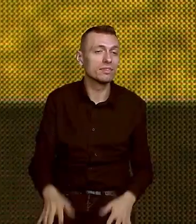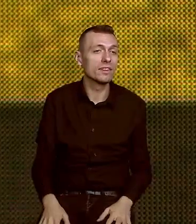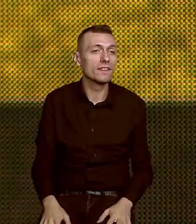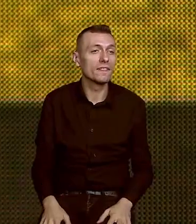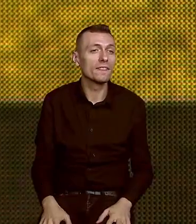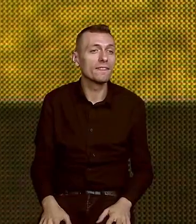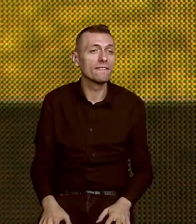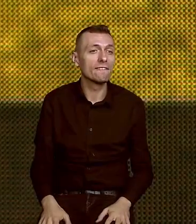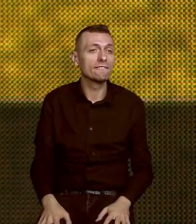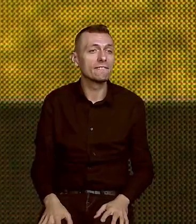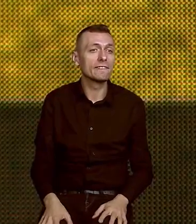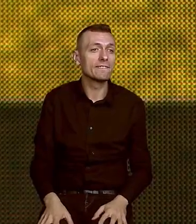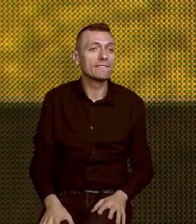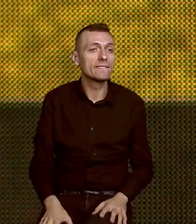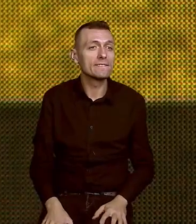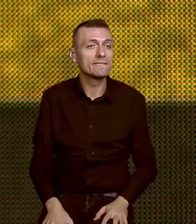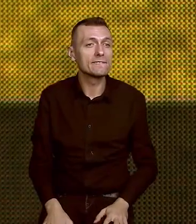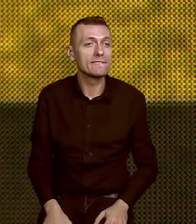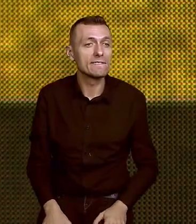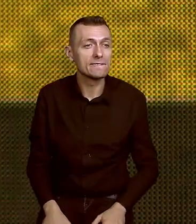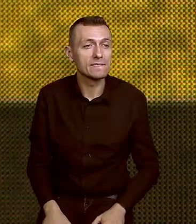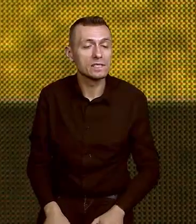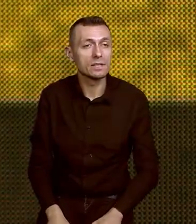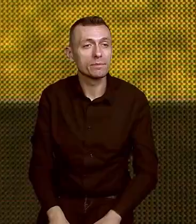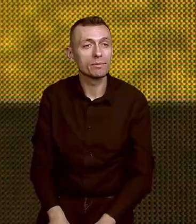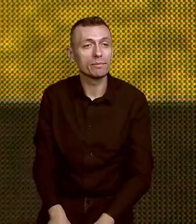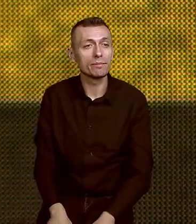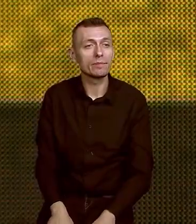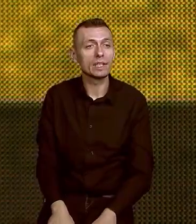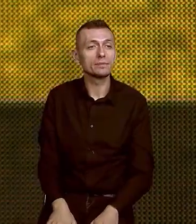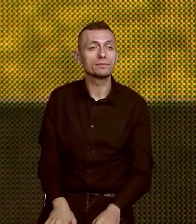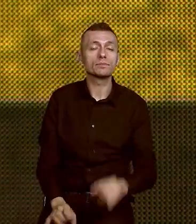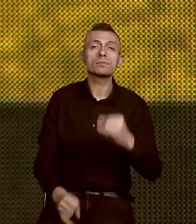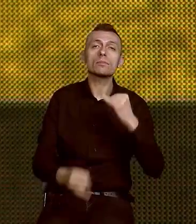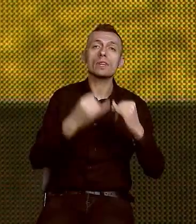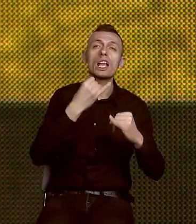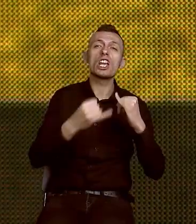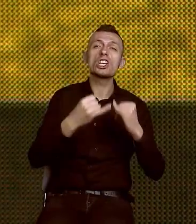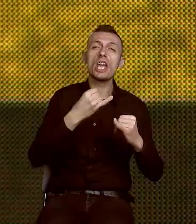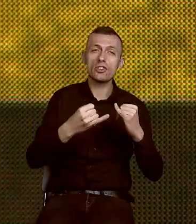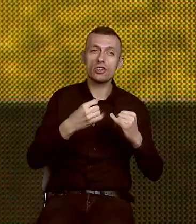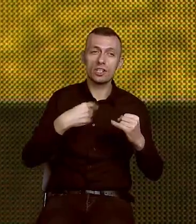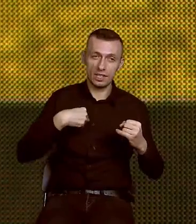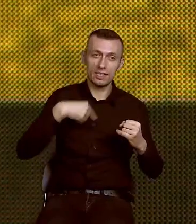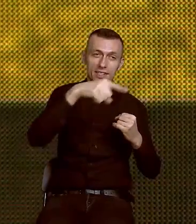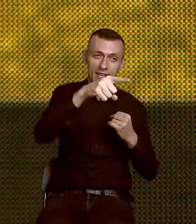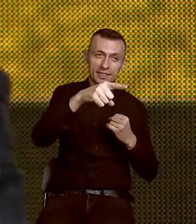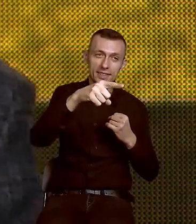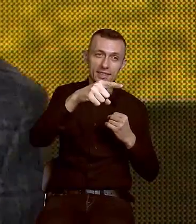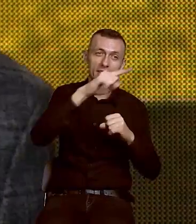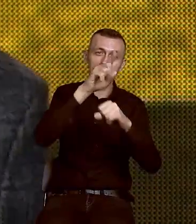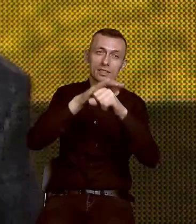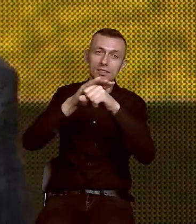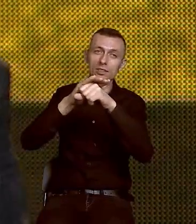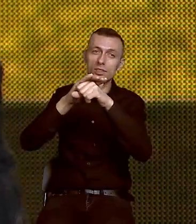Zbawicielem i Panem, to Jezus, jako nasz Zbawiciel, ocala nas od śmierci, piekła i